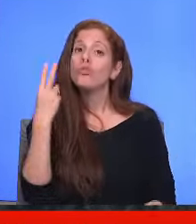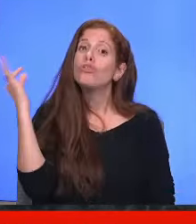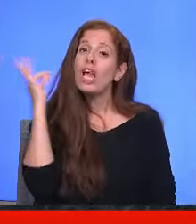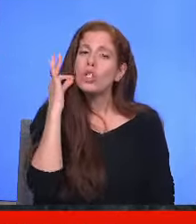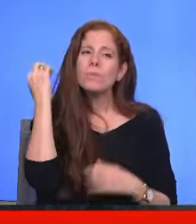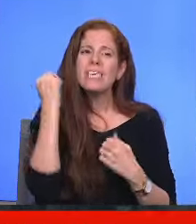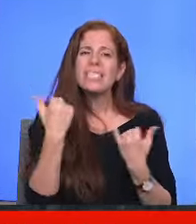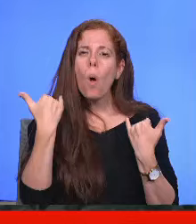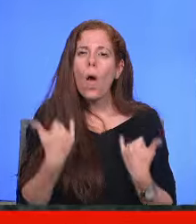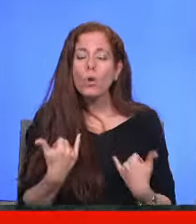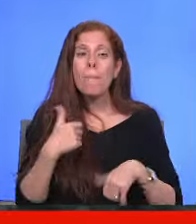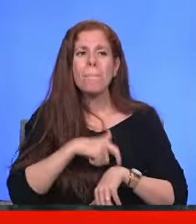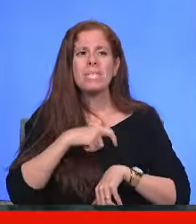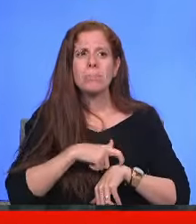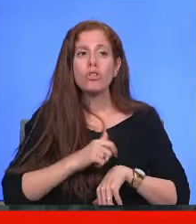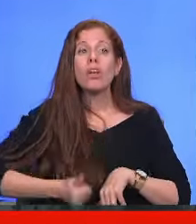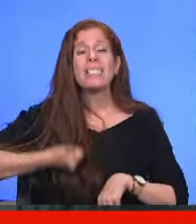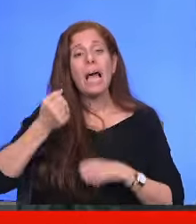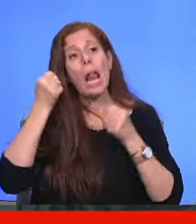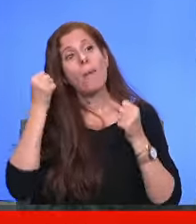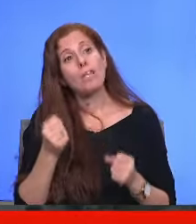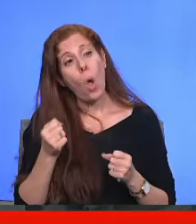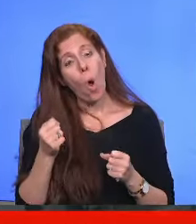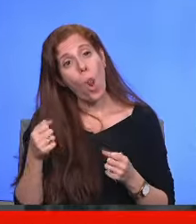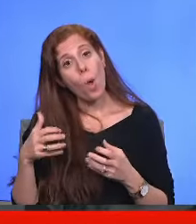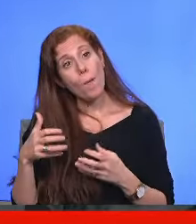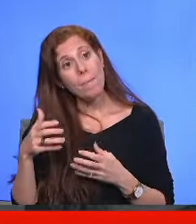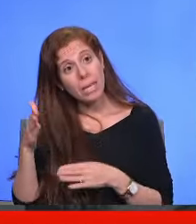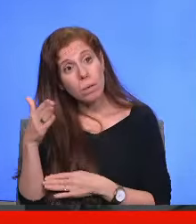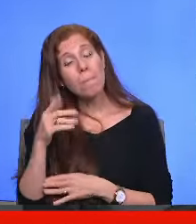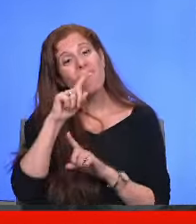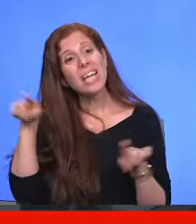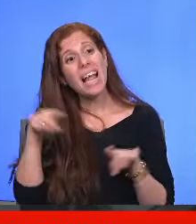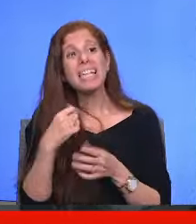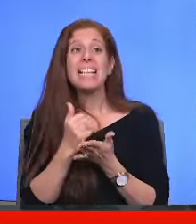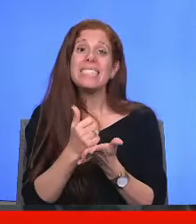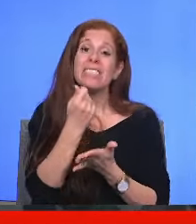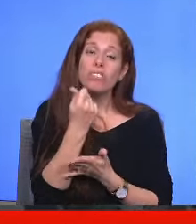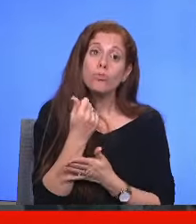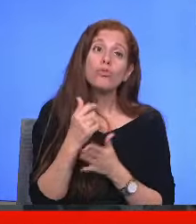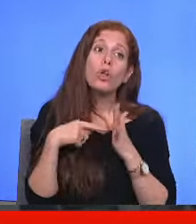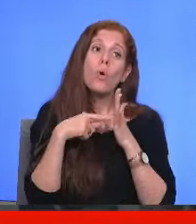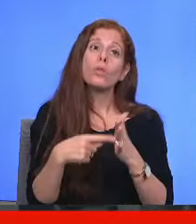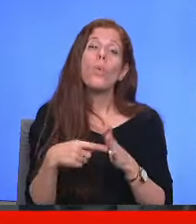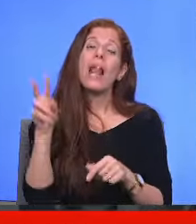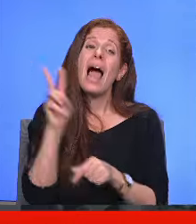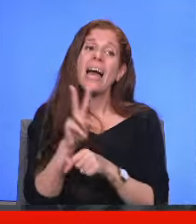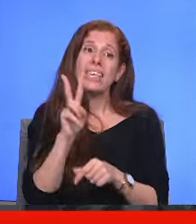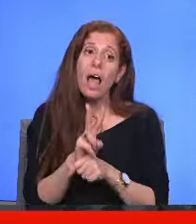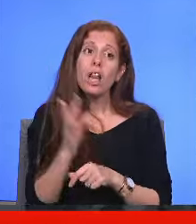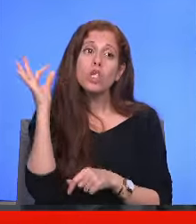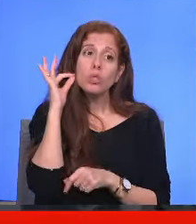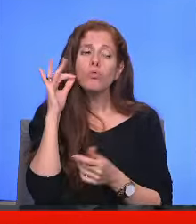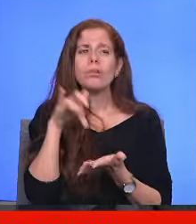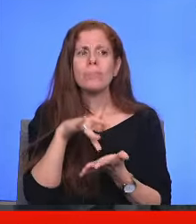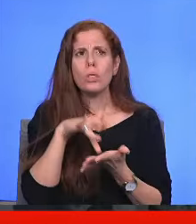היום בזמן שהשר לביטחון לאומי מבטל תקציבים שנועדו להגנה על נשים הנמצאות